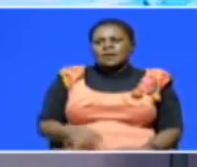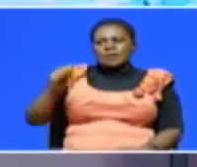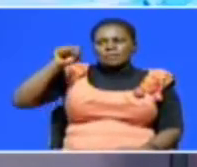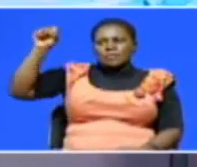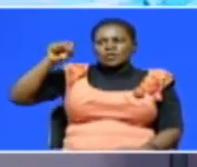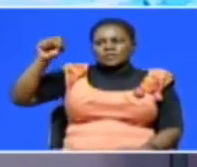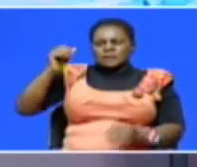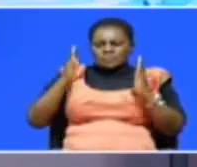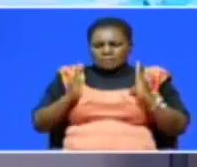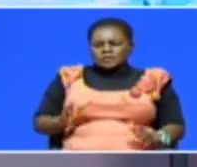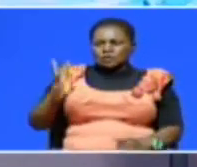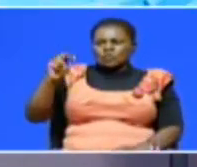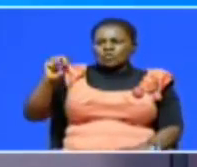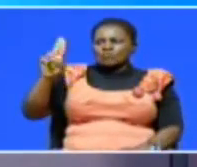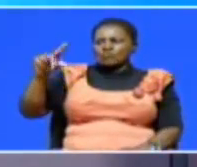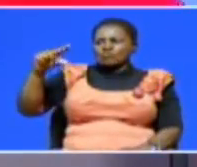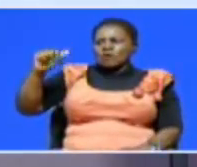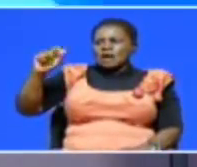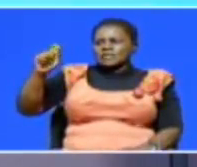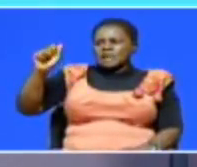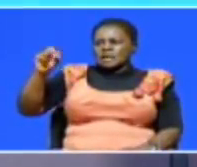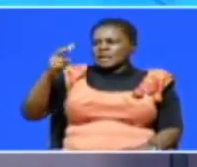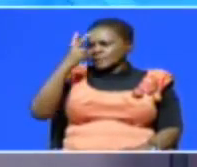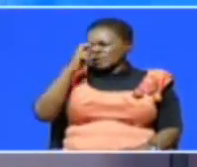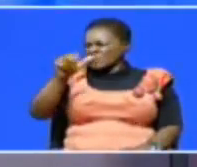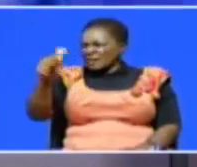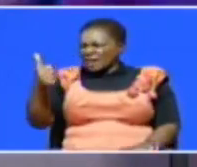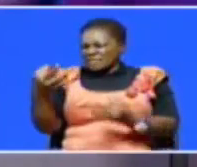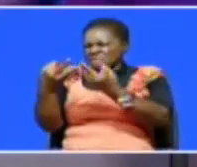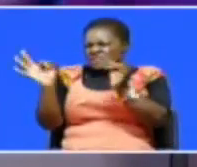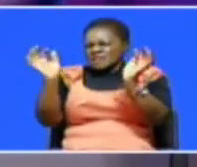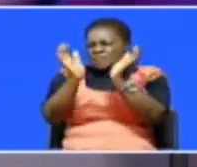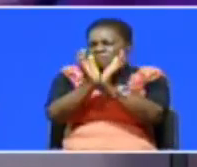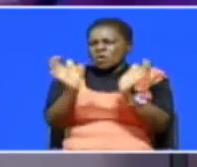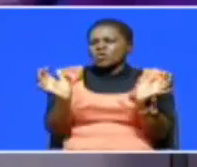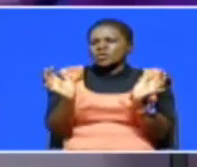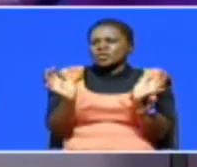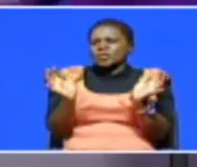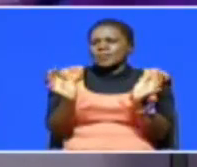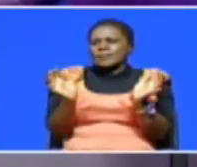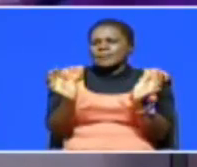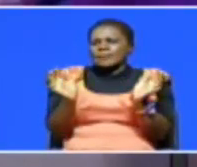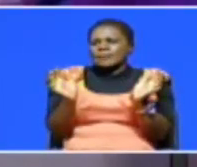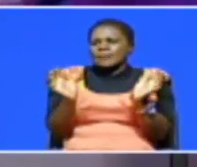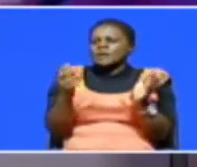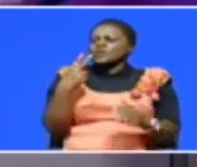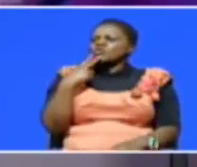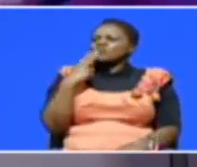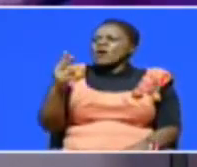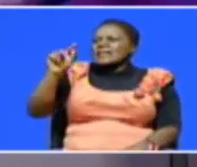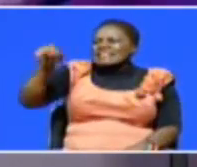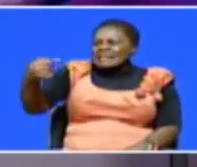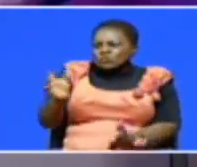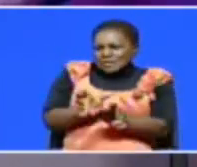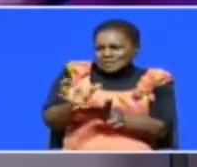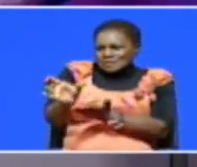Mwanasiasa Duncan Mungatana na mshukiwa mwingine wameachiliwa huru kwa dhamana ya shilingi 200,000 pesa